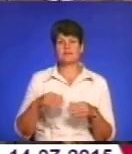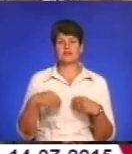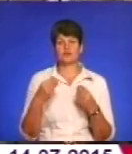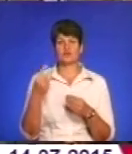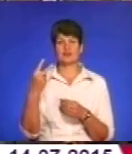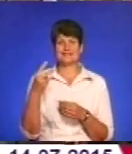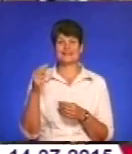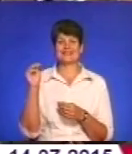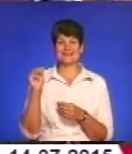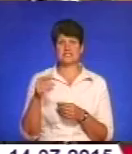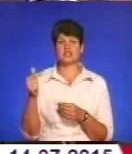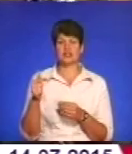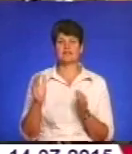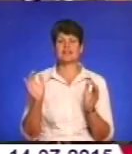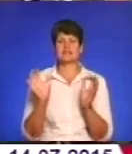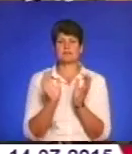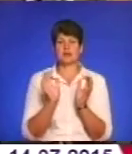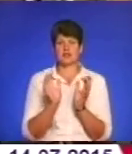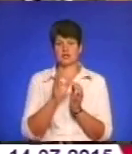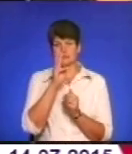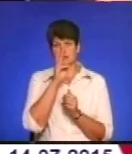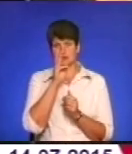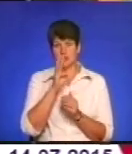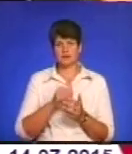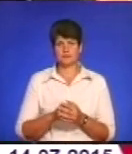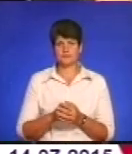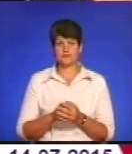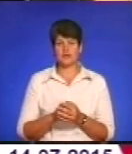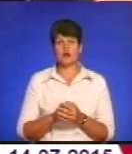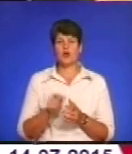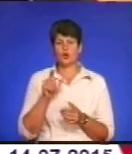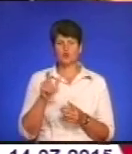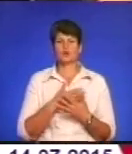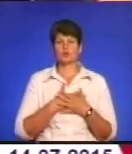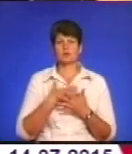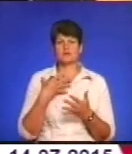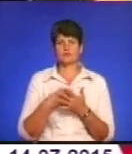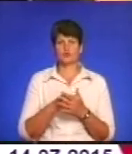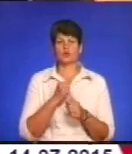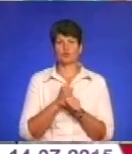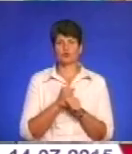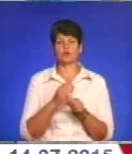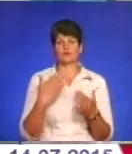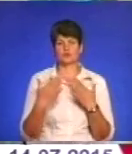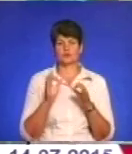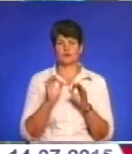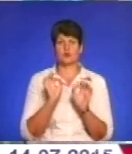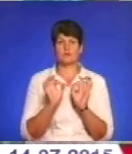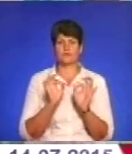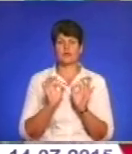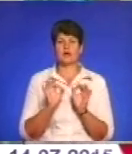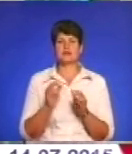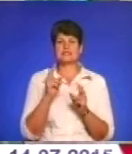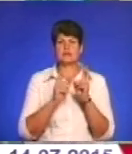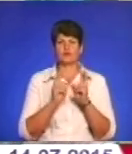збереженням заробітної плати протягом служби в Збройних силах України. Люди люблять свою роботу і ставляться до неї відповідально. На заводі усе